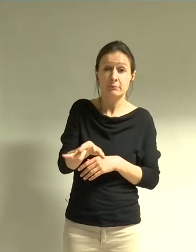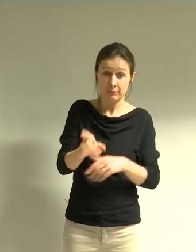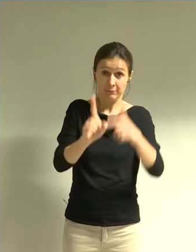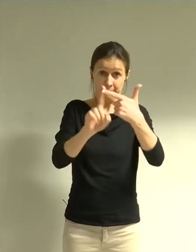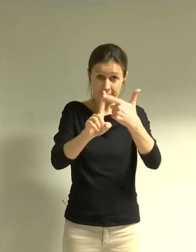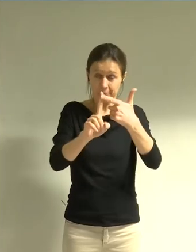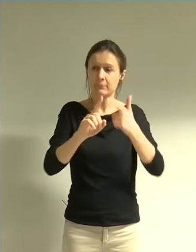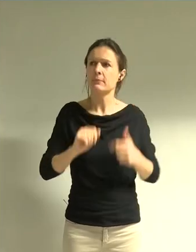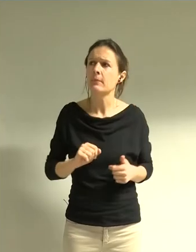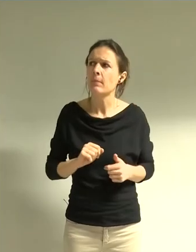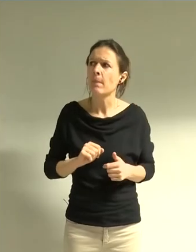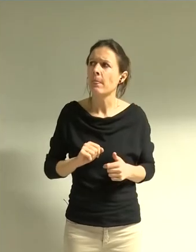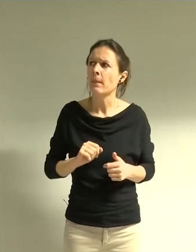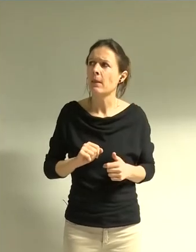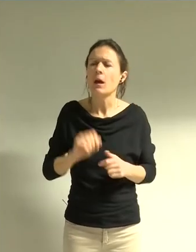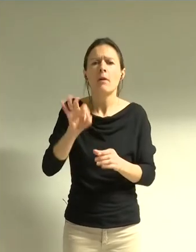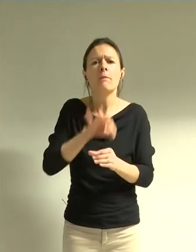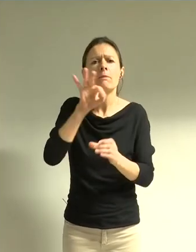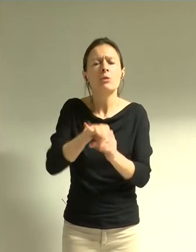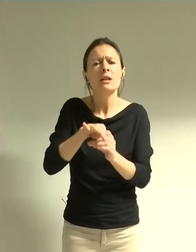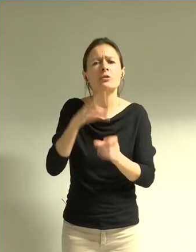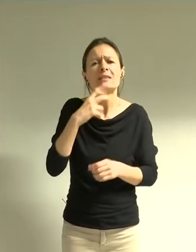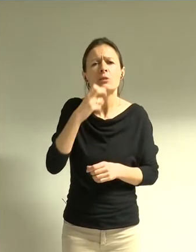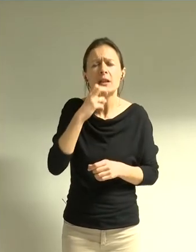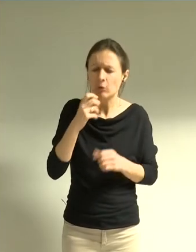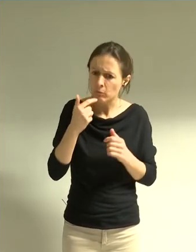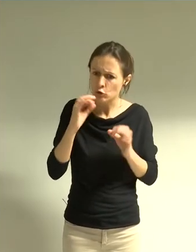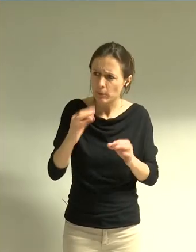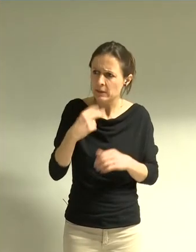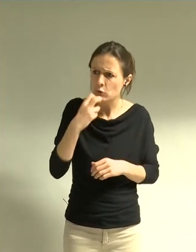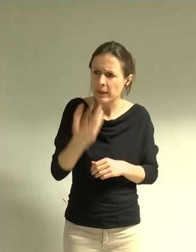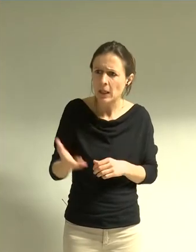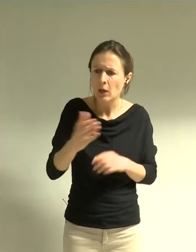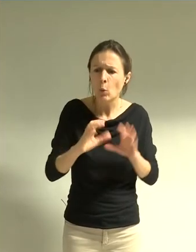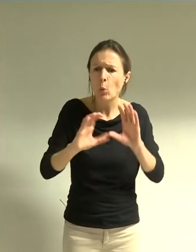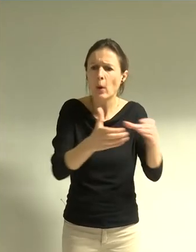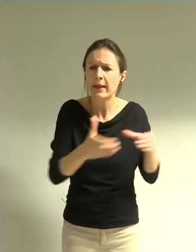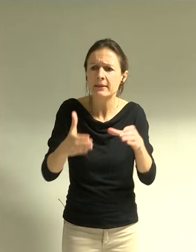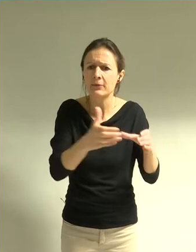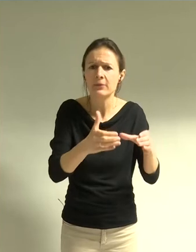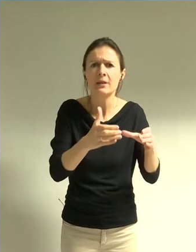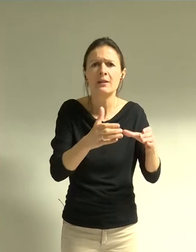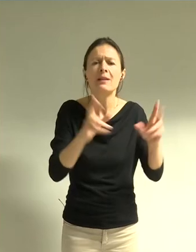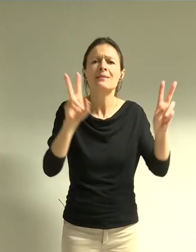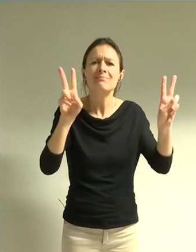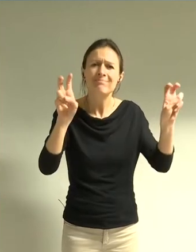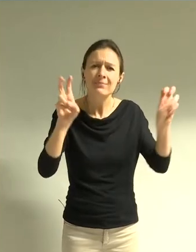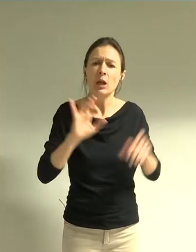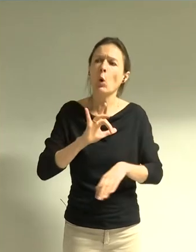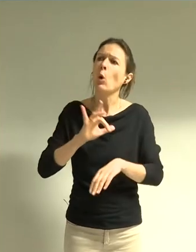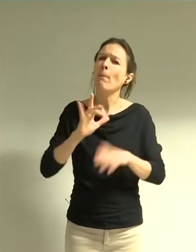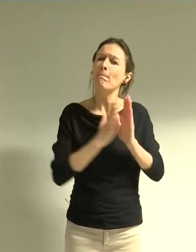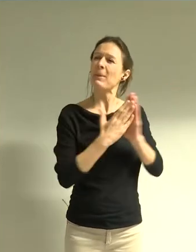soumettre donc la votation citoyenne et pétitions qu'avait porté donc porté par le collectif touche pas à ma bibliothèque et ce malgré